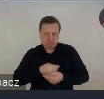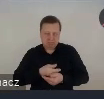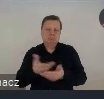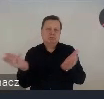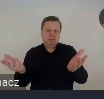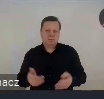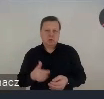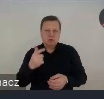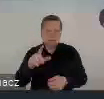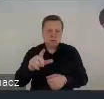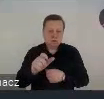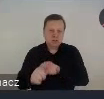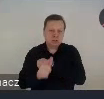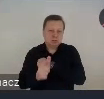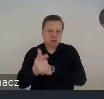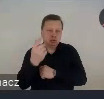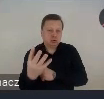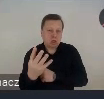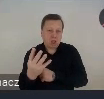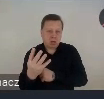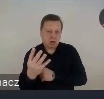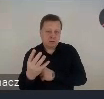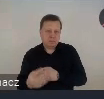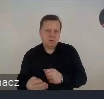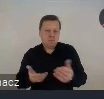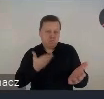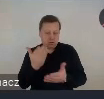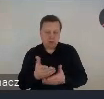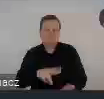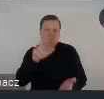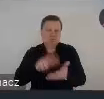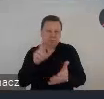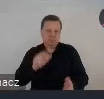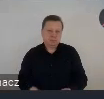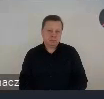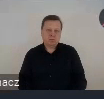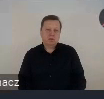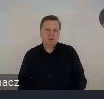dokładnie 274 wnioski. Na realizację